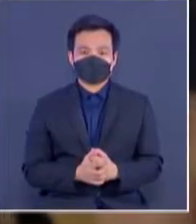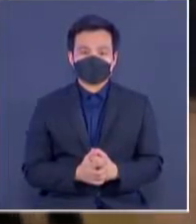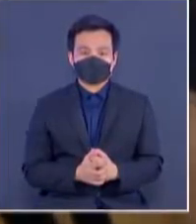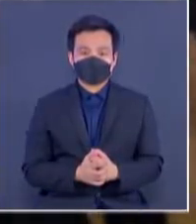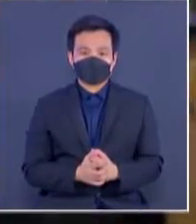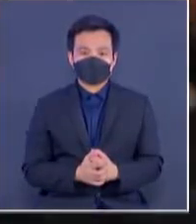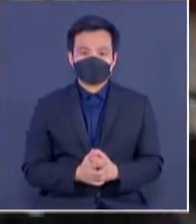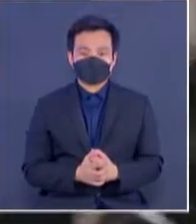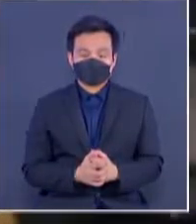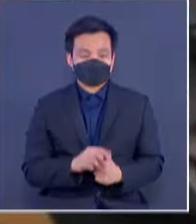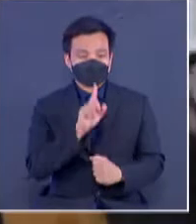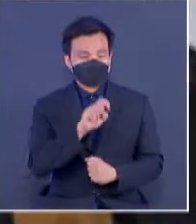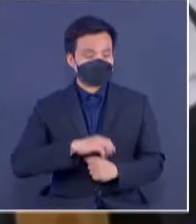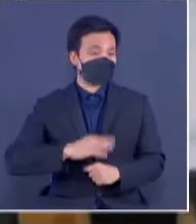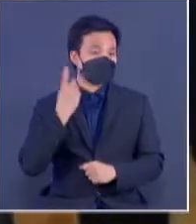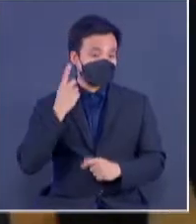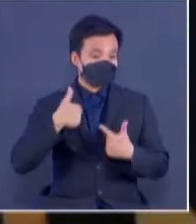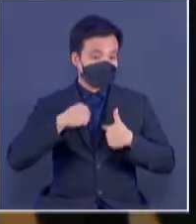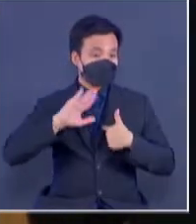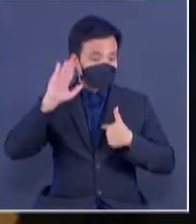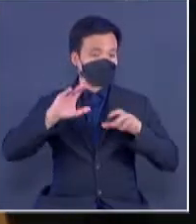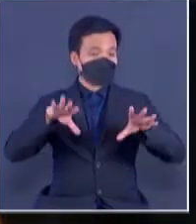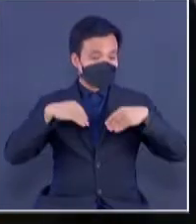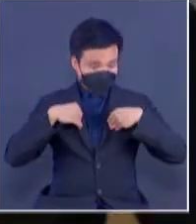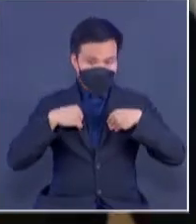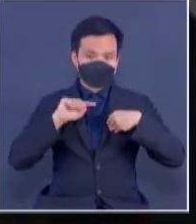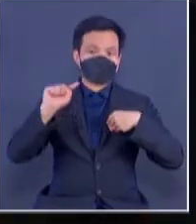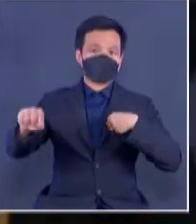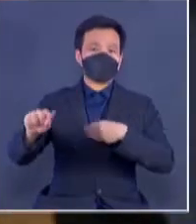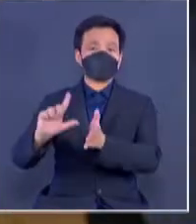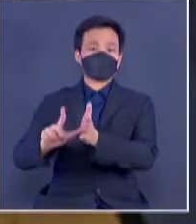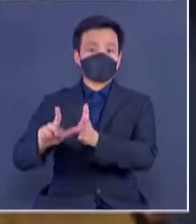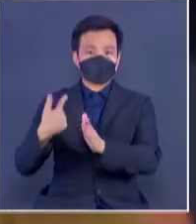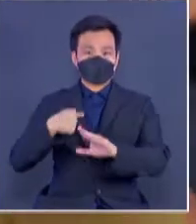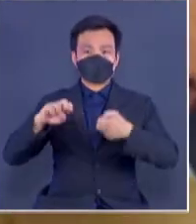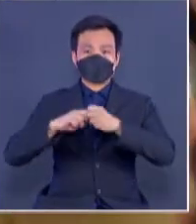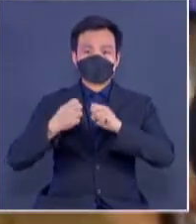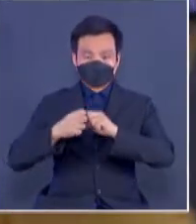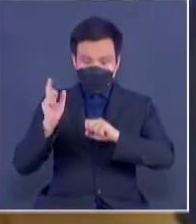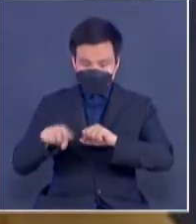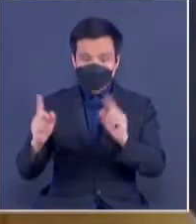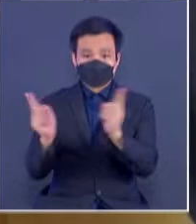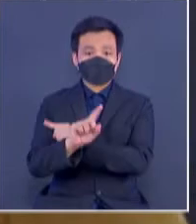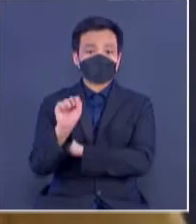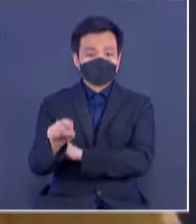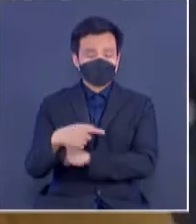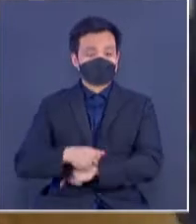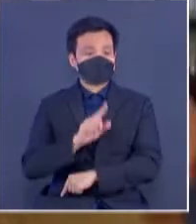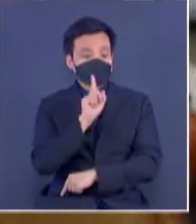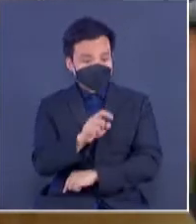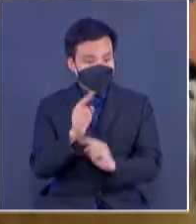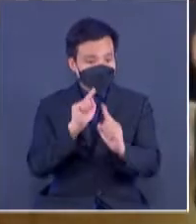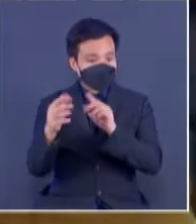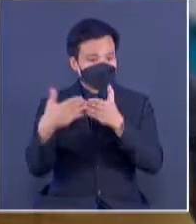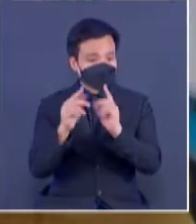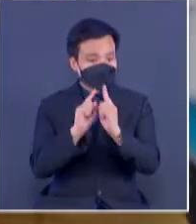เรื่องกรณีที่เมื่อวานนี้เราก็ออกมายอมรับตรงๆเลยว่าท่านธรรมนัสมีปัญหาค่ะจึงต้องมีการปรับเปลี่ยนอันนี้เราได้คุยกับท่านธรรมนัสเองแล้วใช่